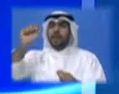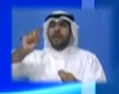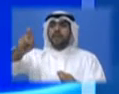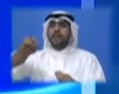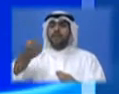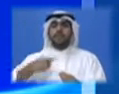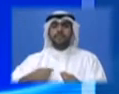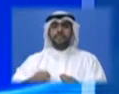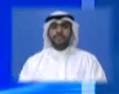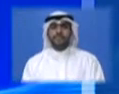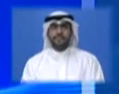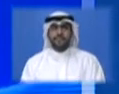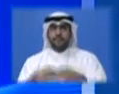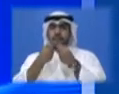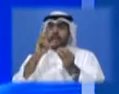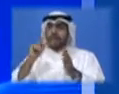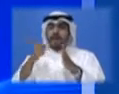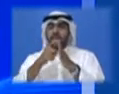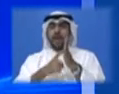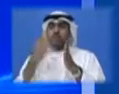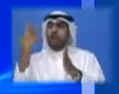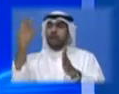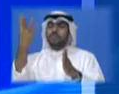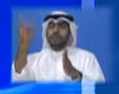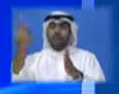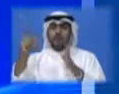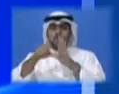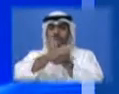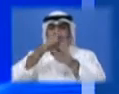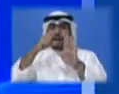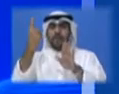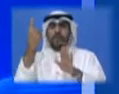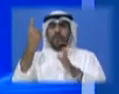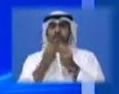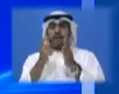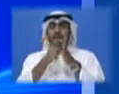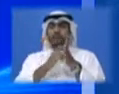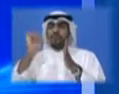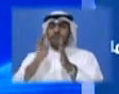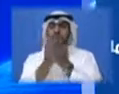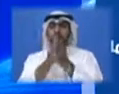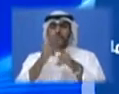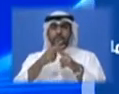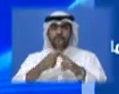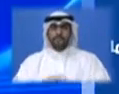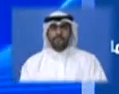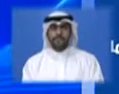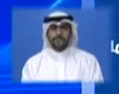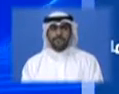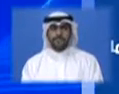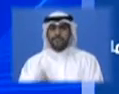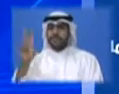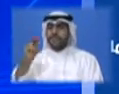الناصر، وذلك وفقا للمادة 5 فقرة 1 من قانون الجنسية الكويتية. ثم